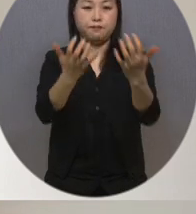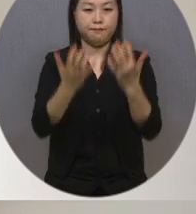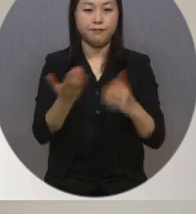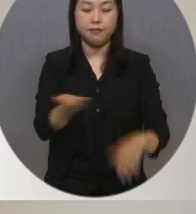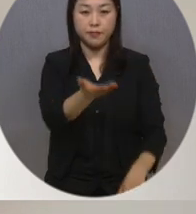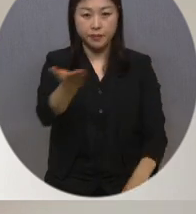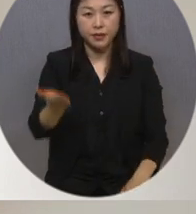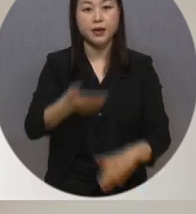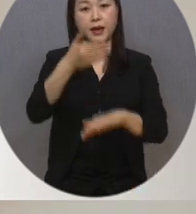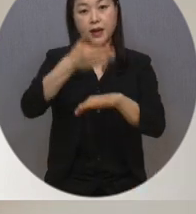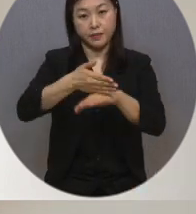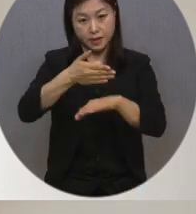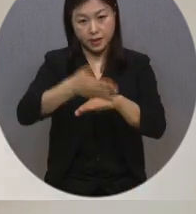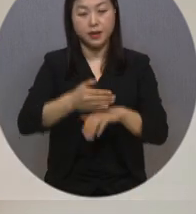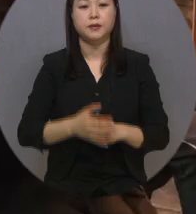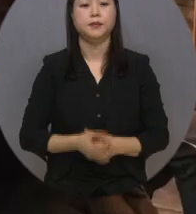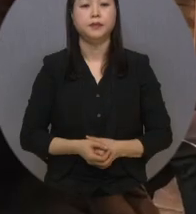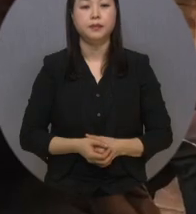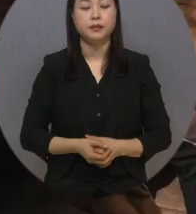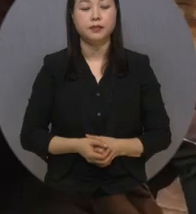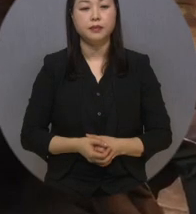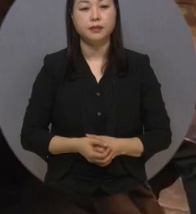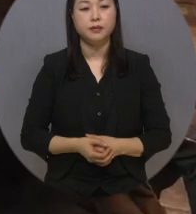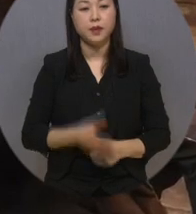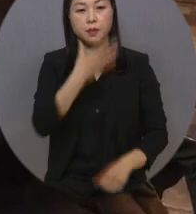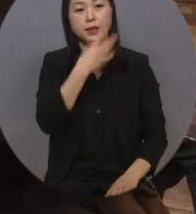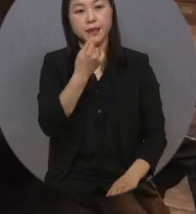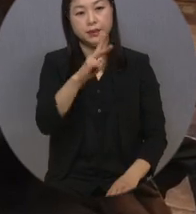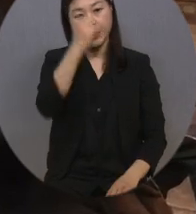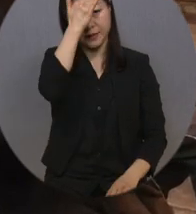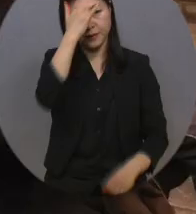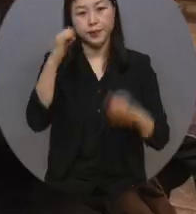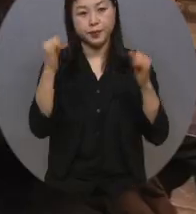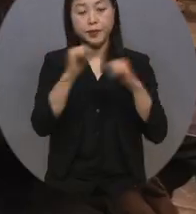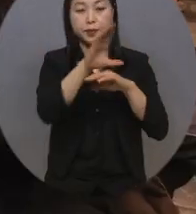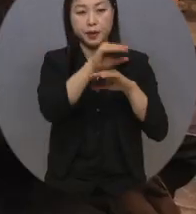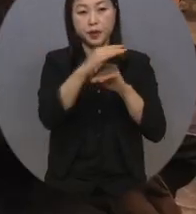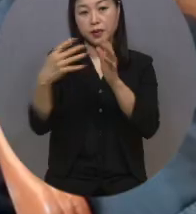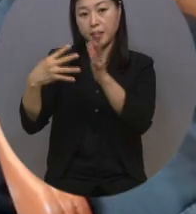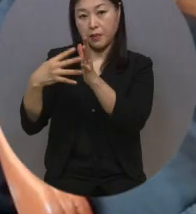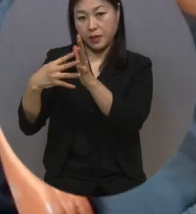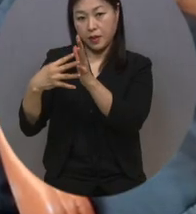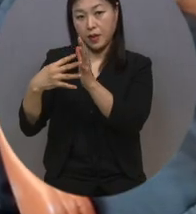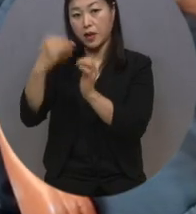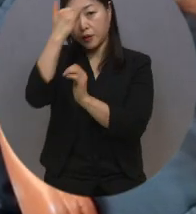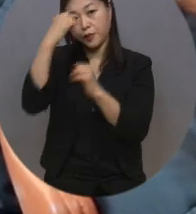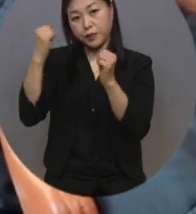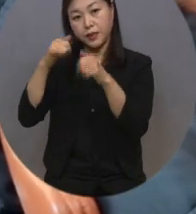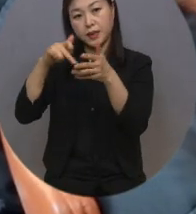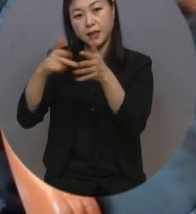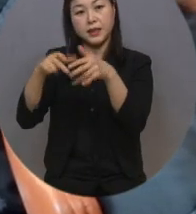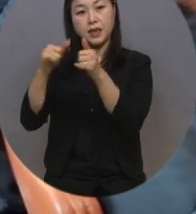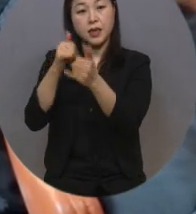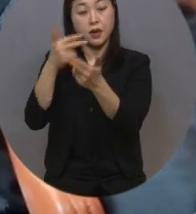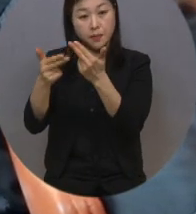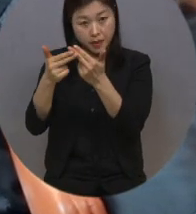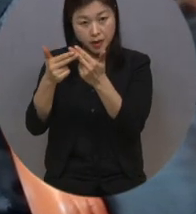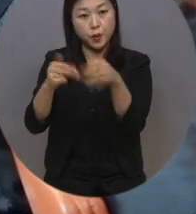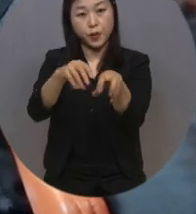여러분들께 감사의 말씀을 드립니다. 복지TV 충북방송은 사단법인 충북지체장애인협회